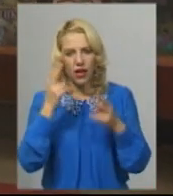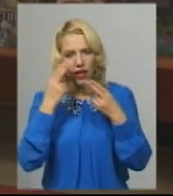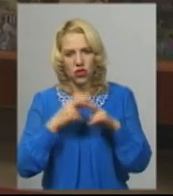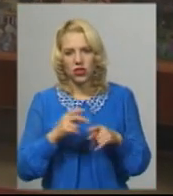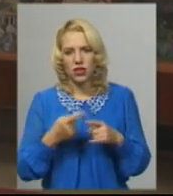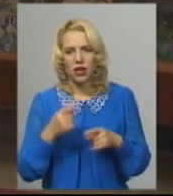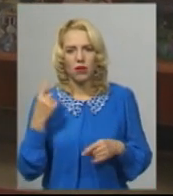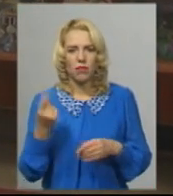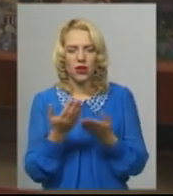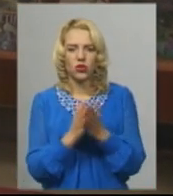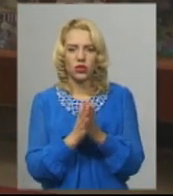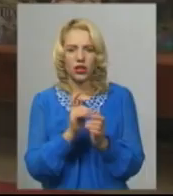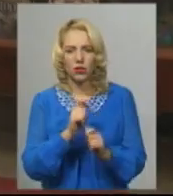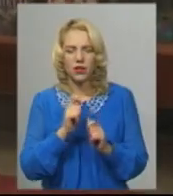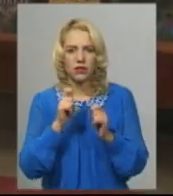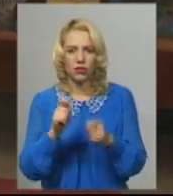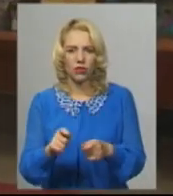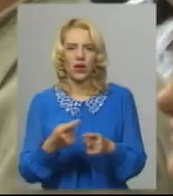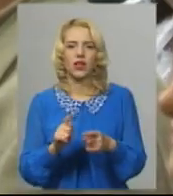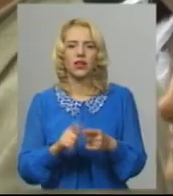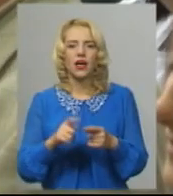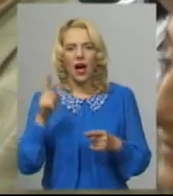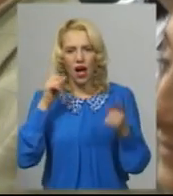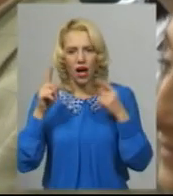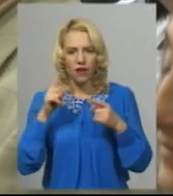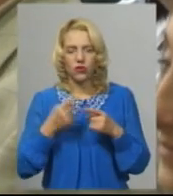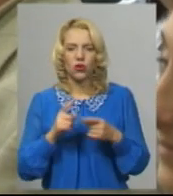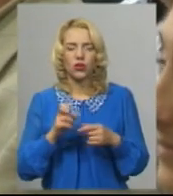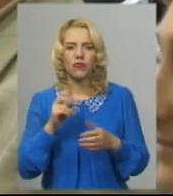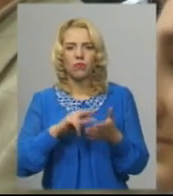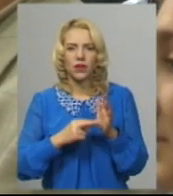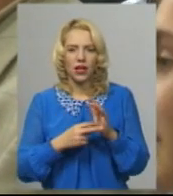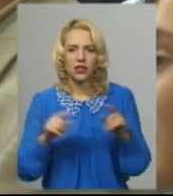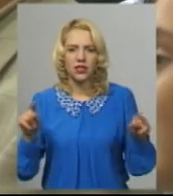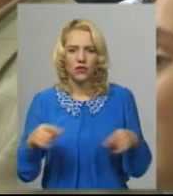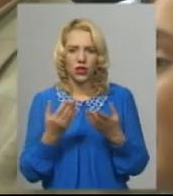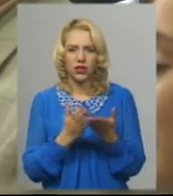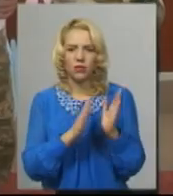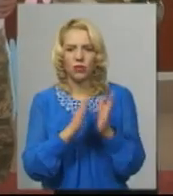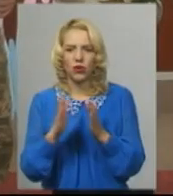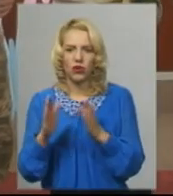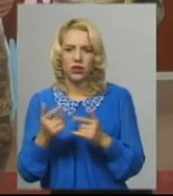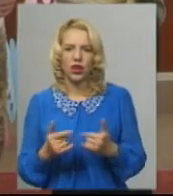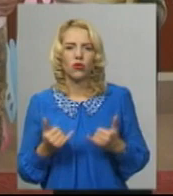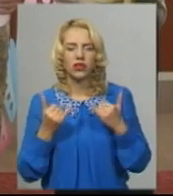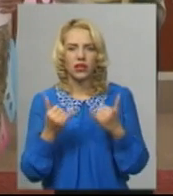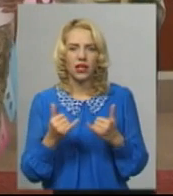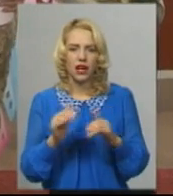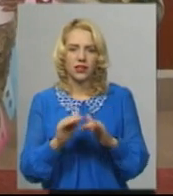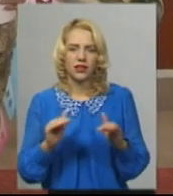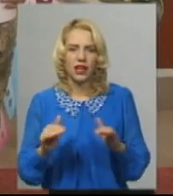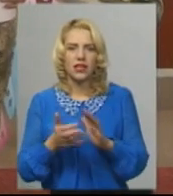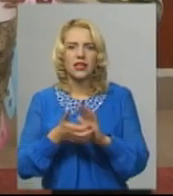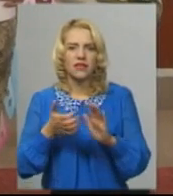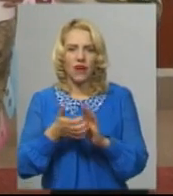авторці повісті Оксані Радушинській. У планах бібліотеки – створити електронну бібліотеку аудіокниг для дітей з вадами зору. Леся Боровець, Іван Мовчан. Новини